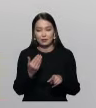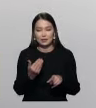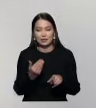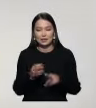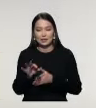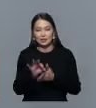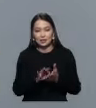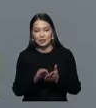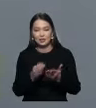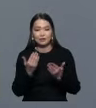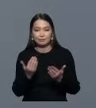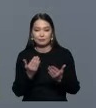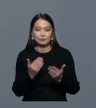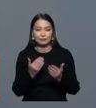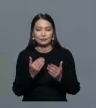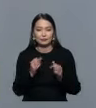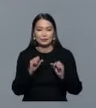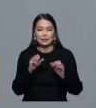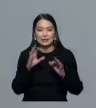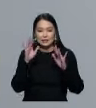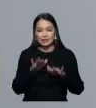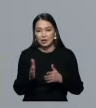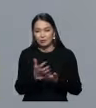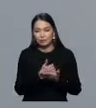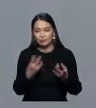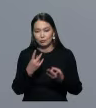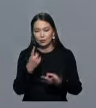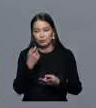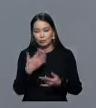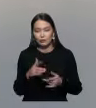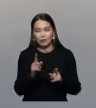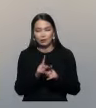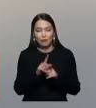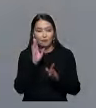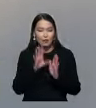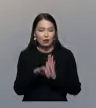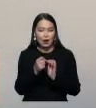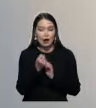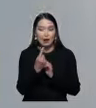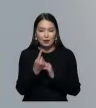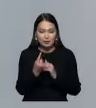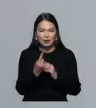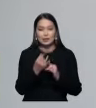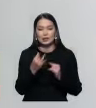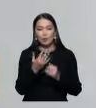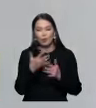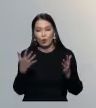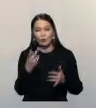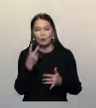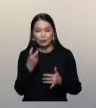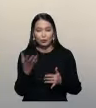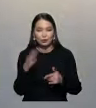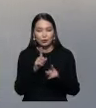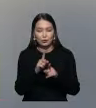начнут вывозить из заметенных сел. Уже расчищено 150 рыков и каналов, 11 мостов и более 200 водопропускных